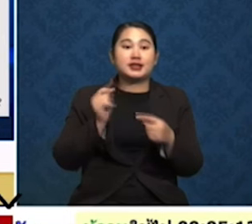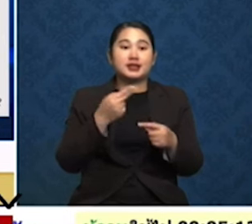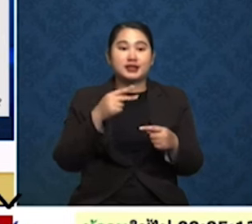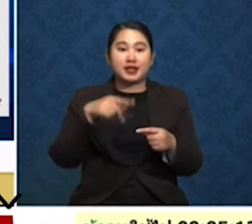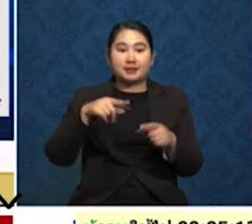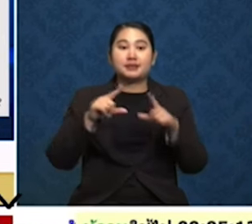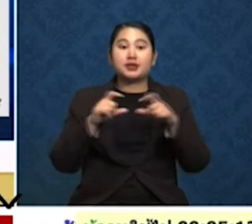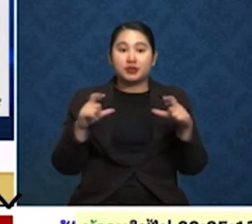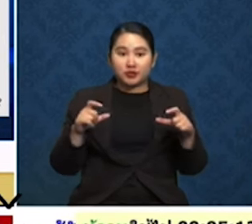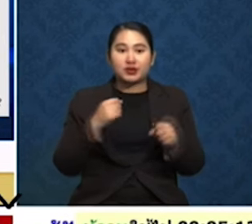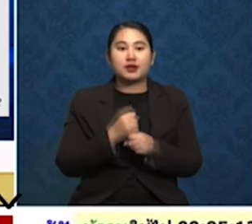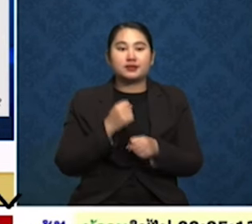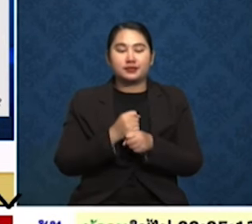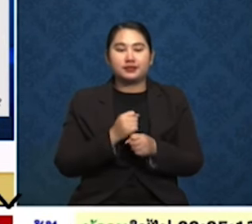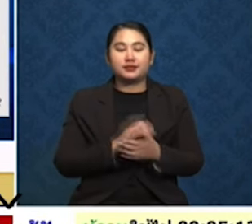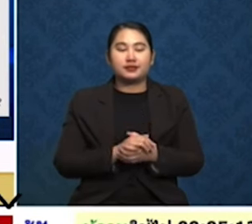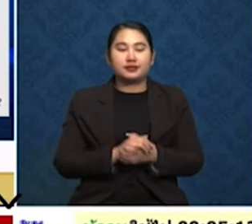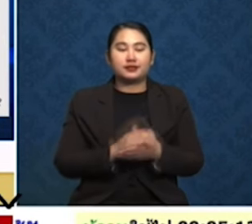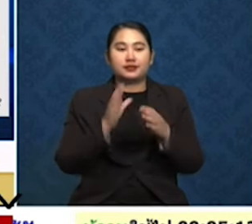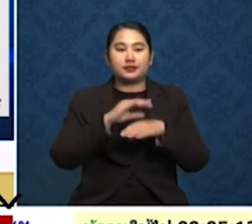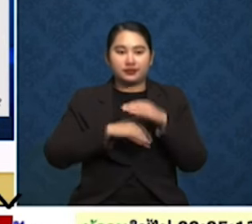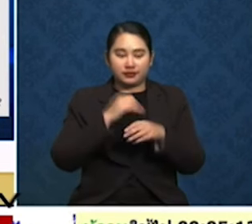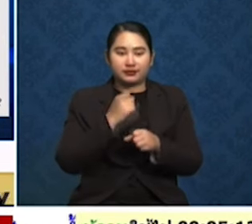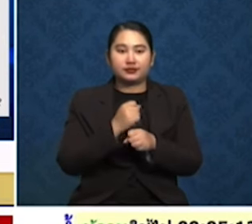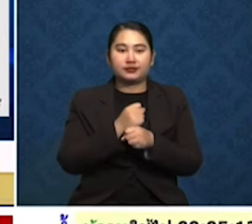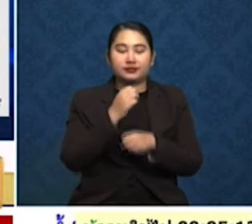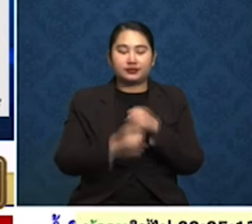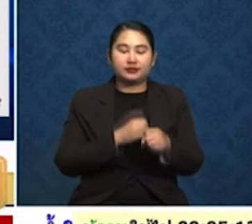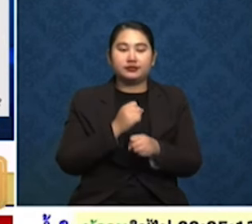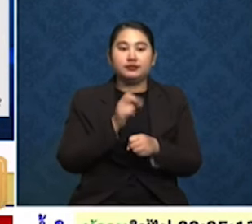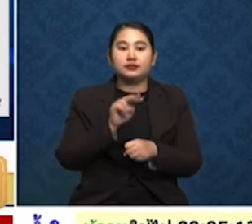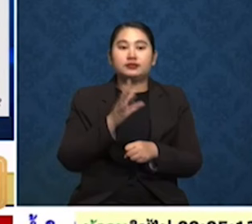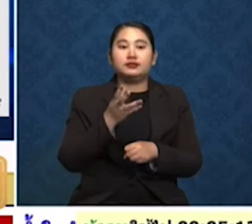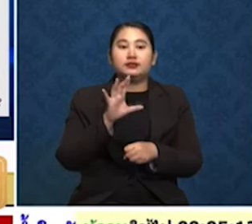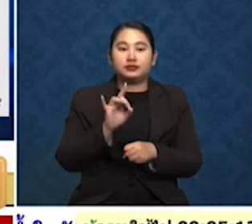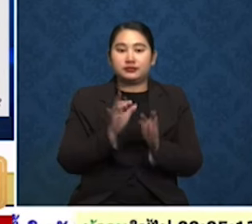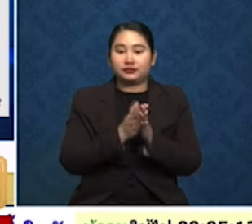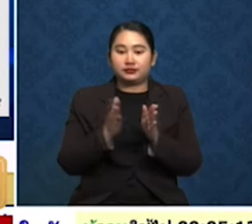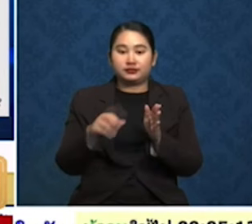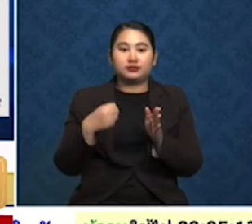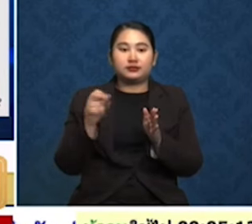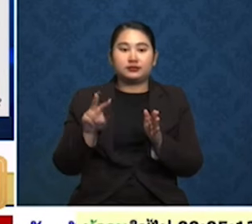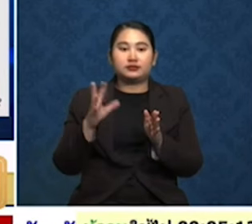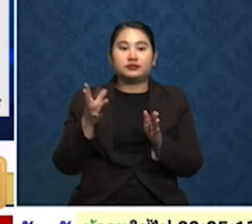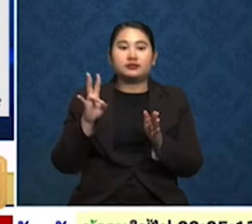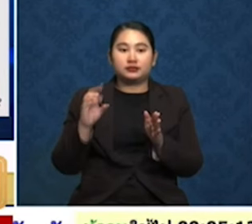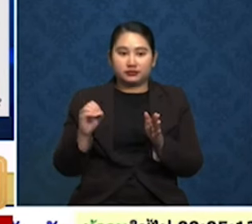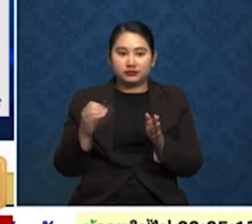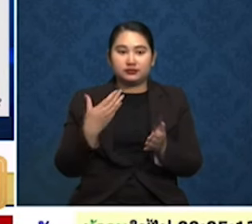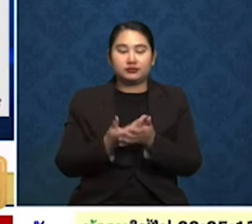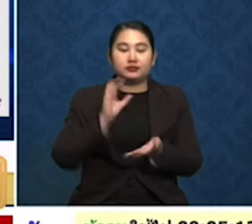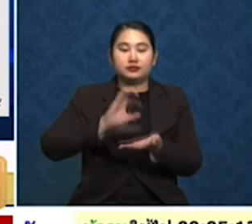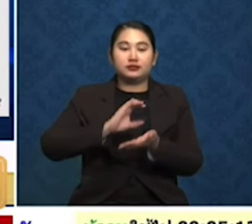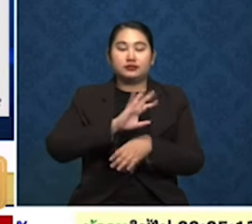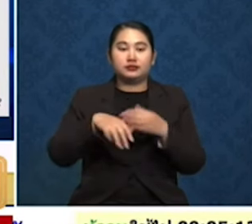เป็โครกทดำเนินการในปีผู้สวส 2568 ถึง 2570 บวงเงิก็ประมาณ